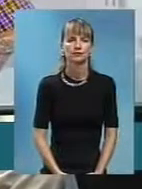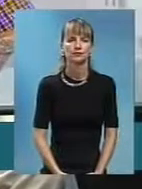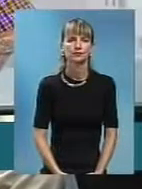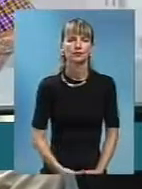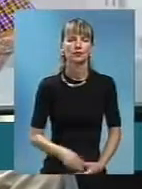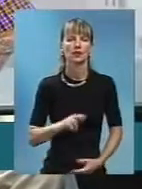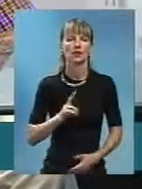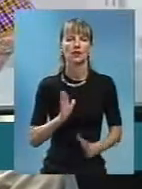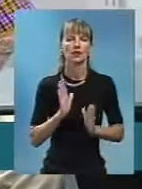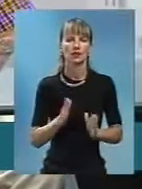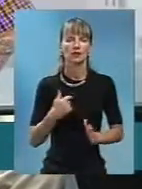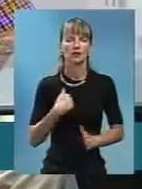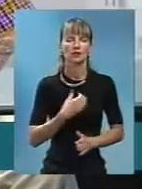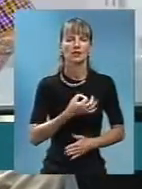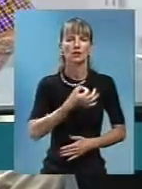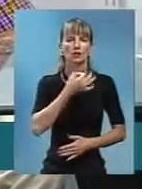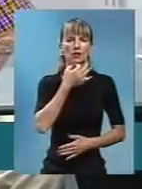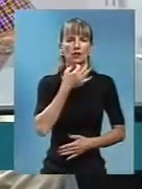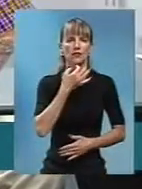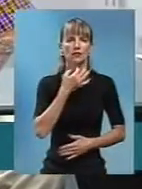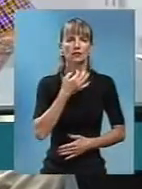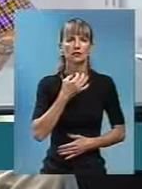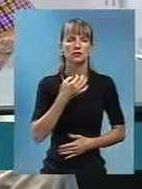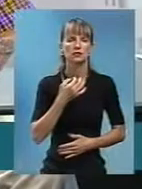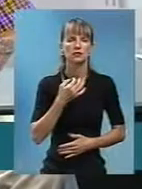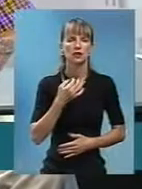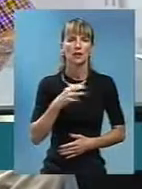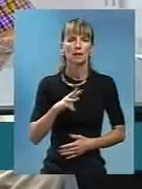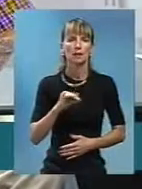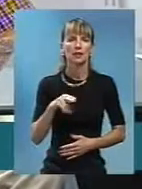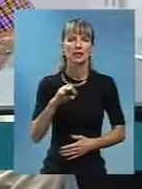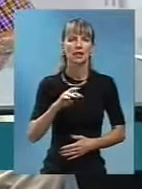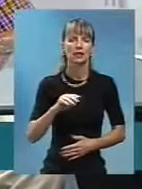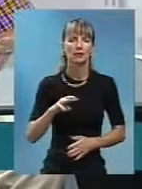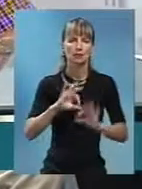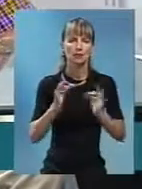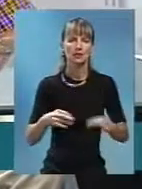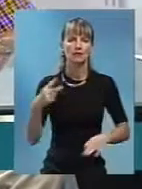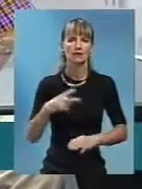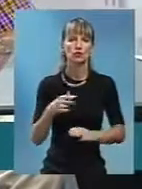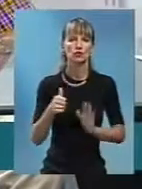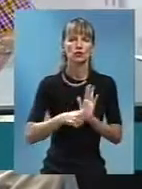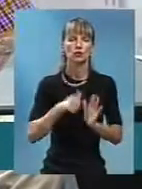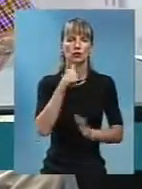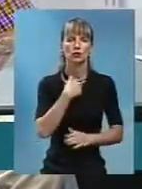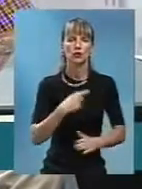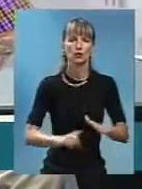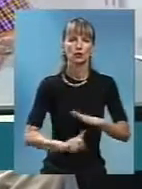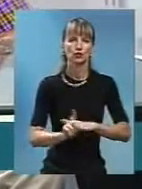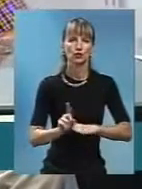Як тільки я захопився медальним мистецтвом, з 2006 року я